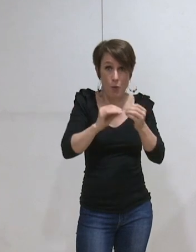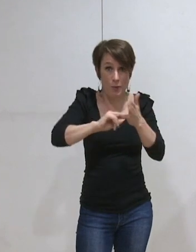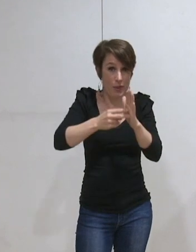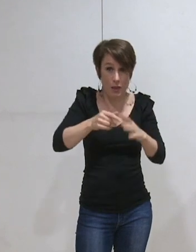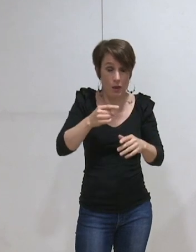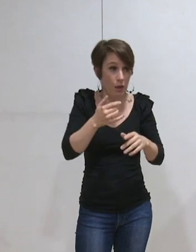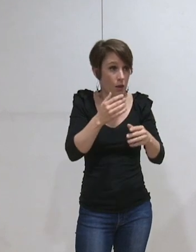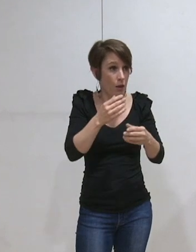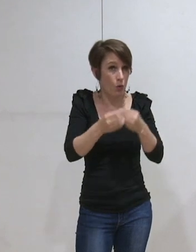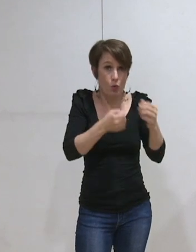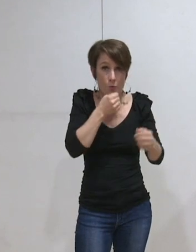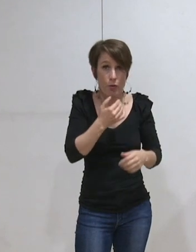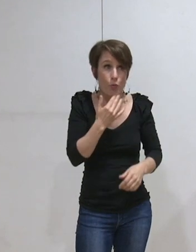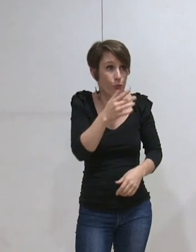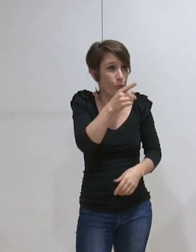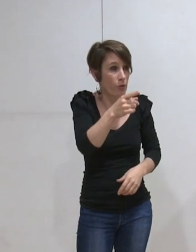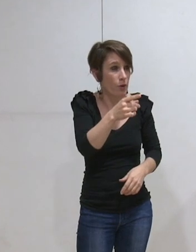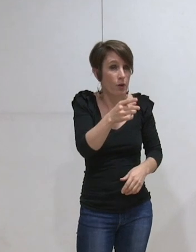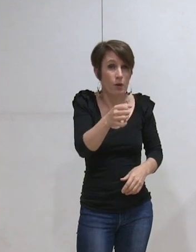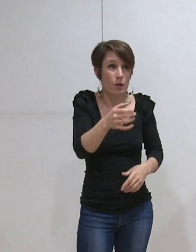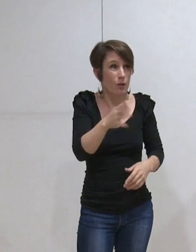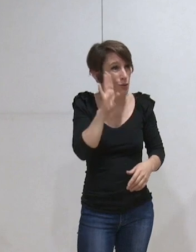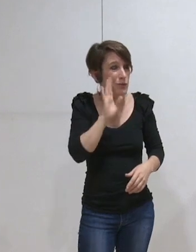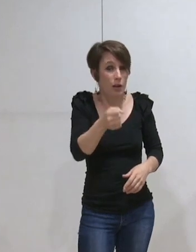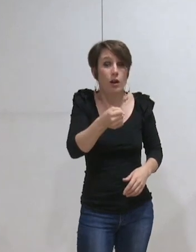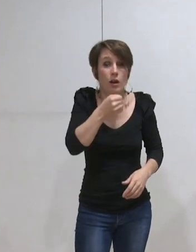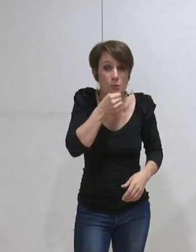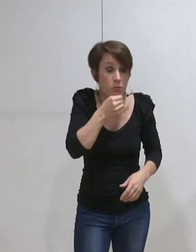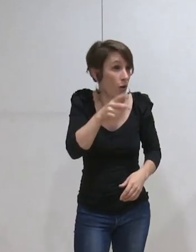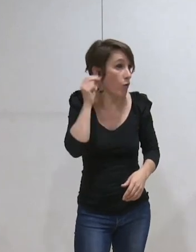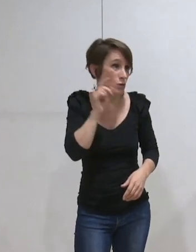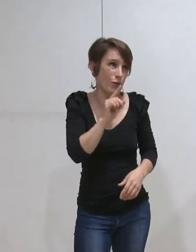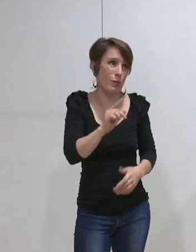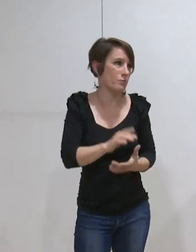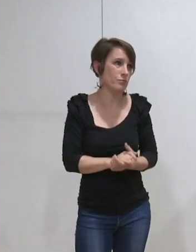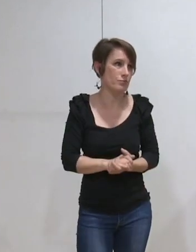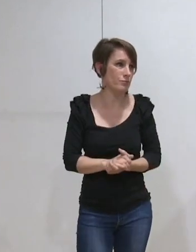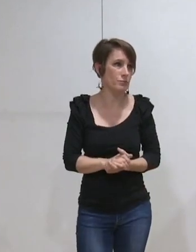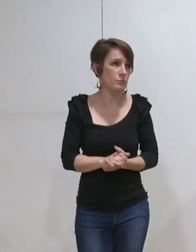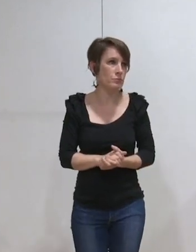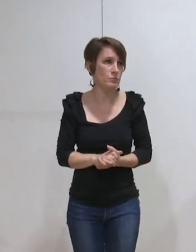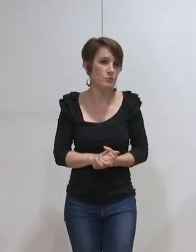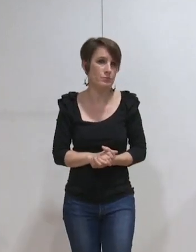ou non c'est bon il Fautre il est peut-être un peu faible ou si vous pouvez rapprocher un petit peu parce qu'on vous entend pas très bien